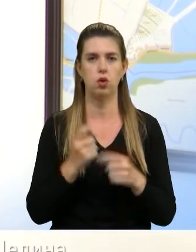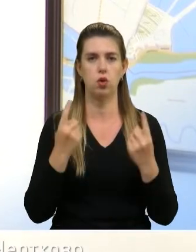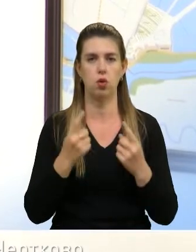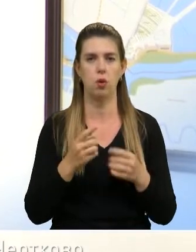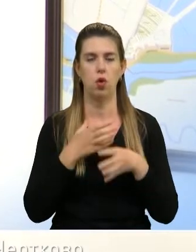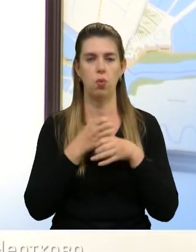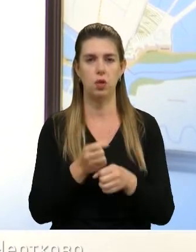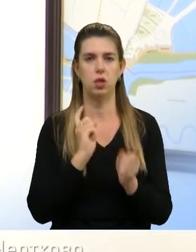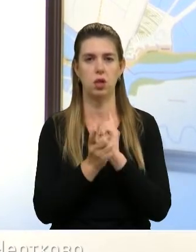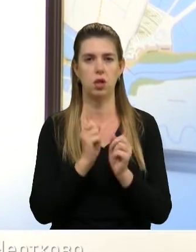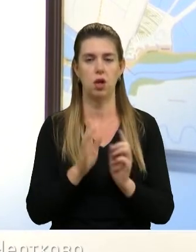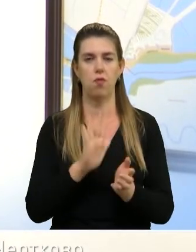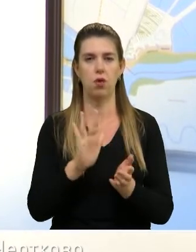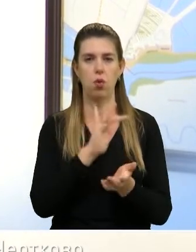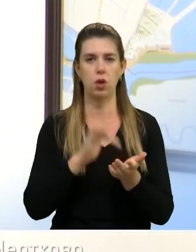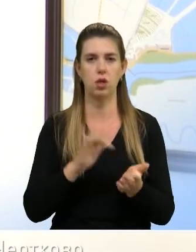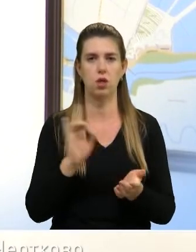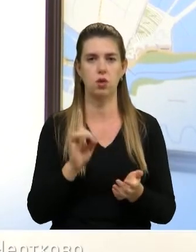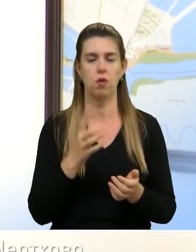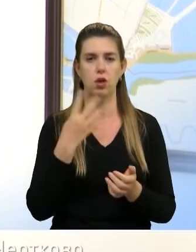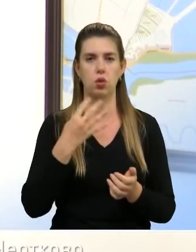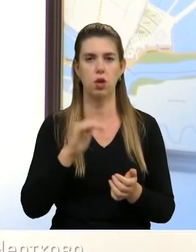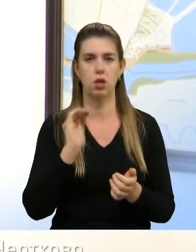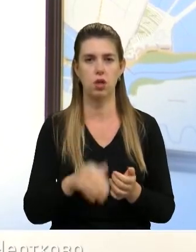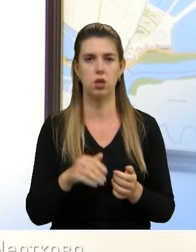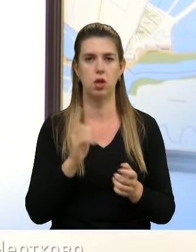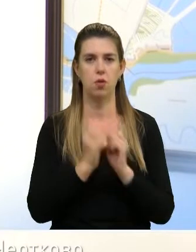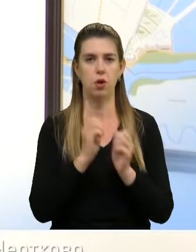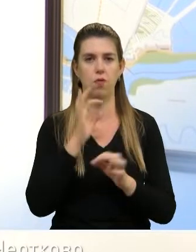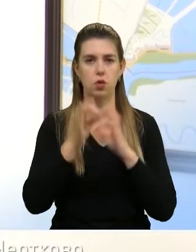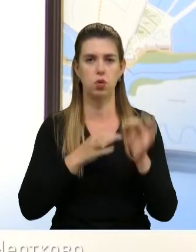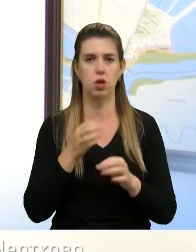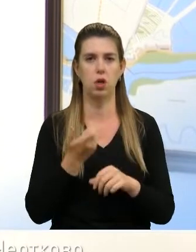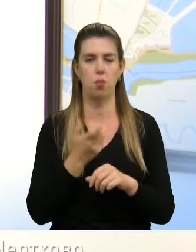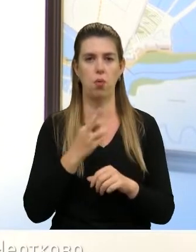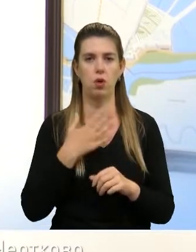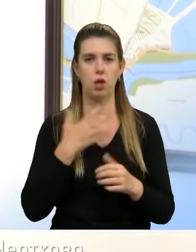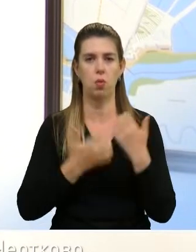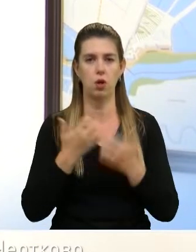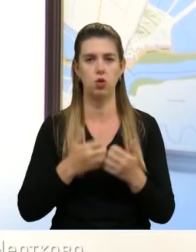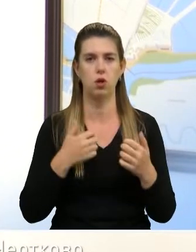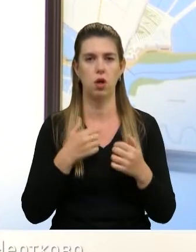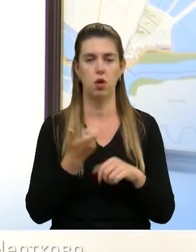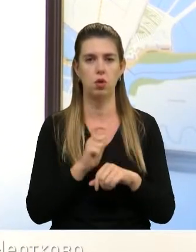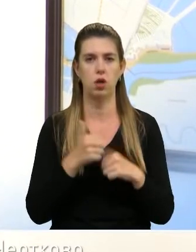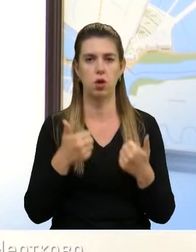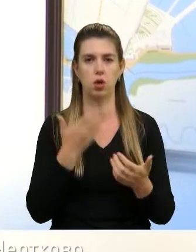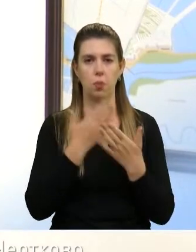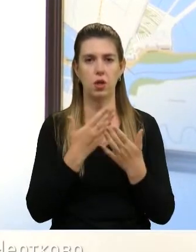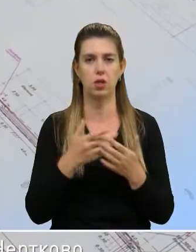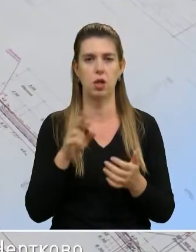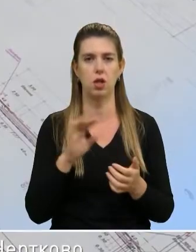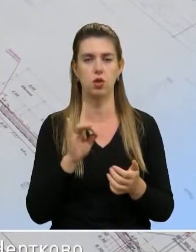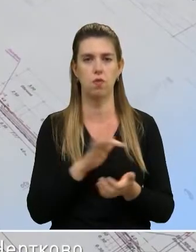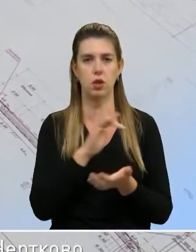весь трафик города Ростова. Потому что 40 тысяч автомобилей в сутки, все-таки по нашему расчету, ну, я считаю, это хороший показатель для ростовских